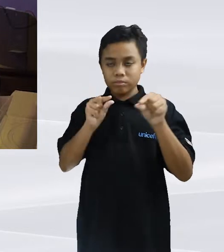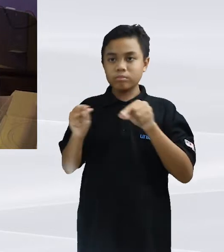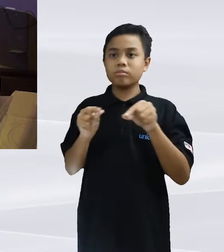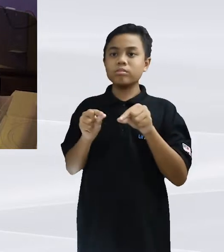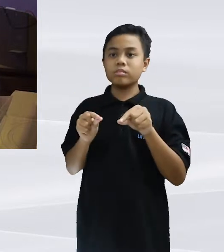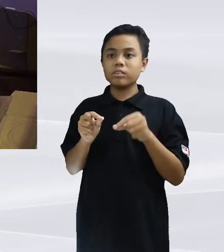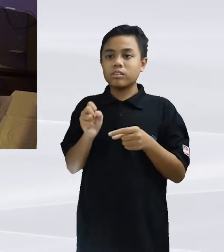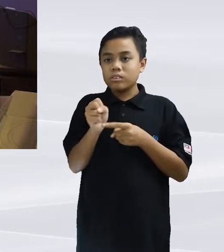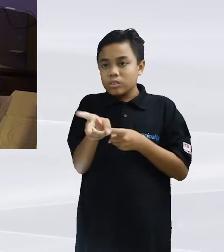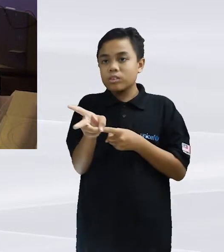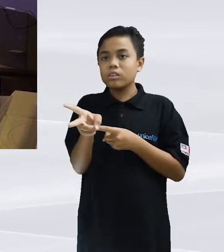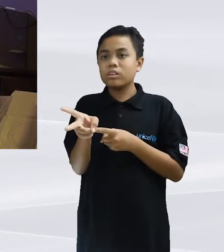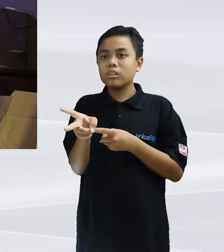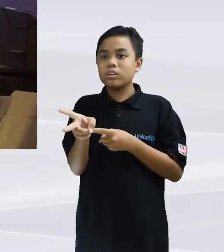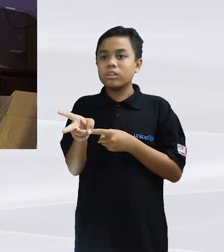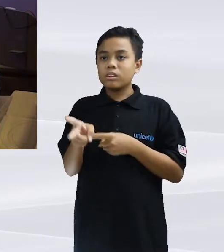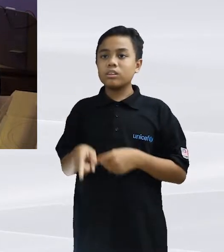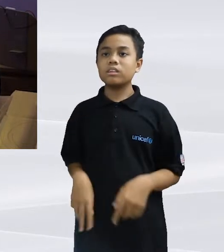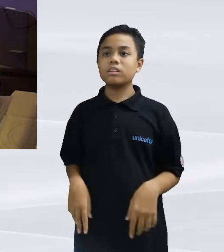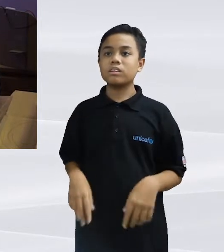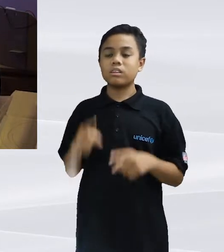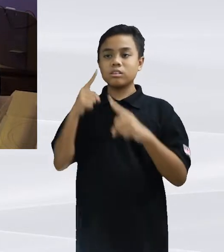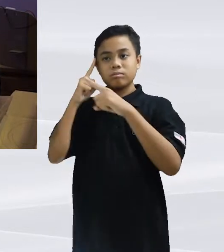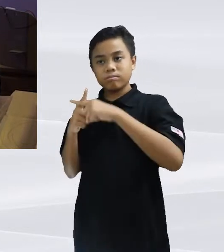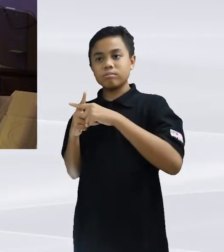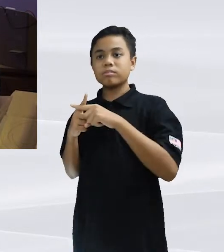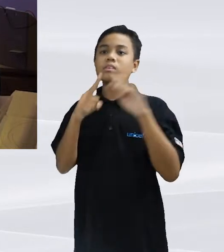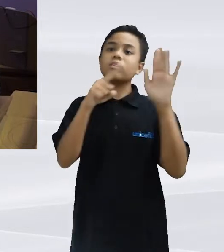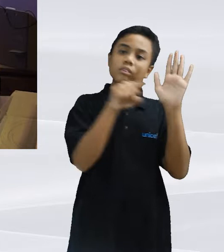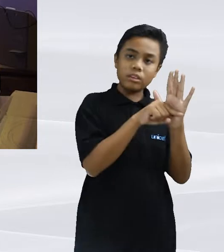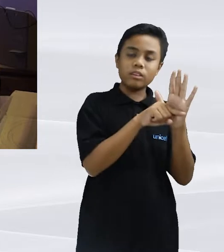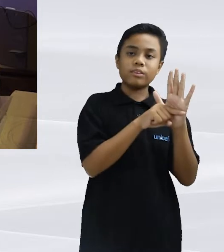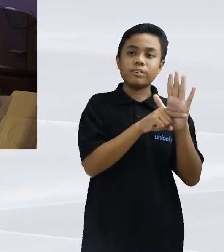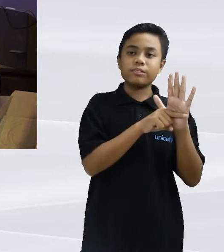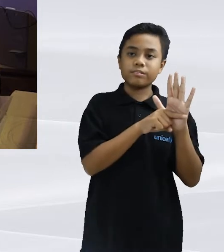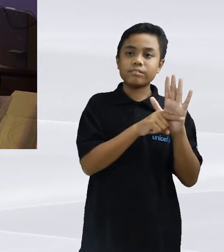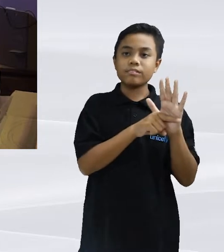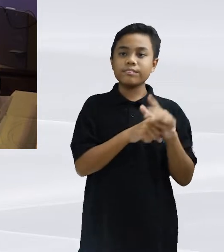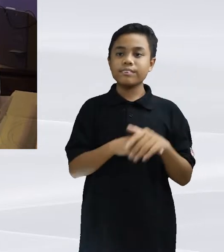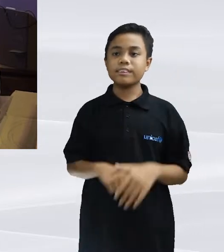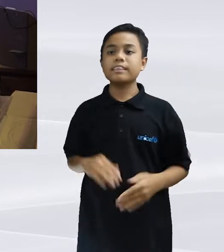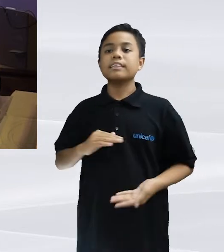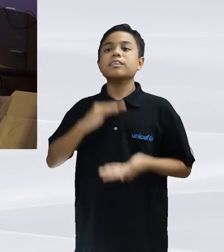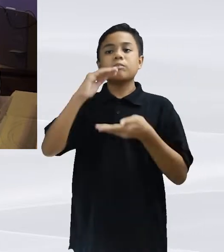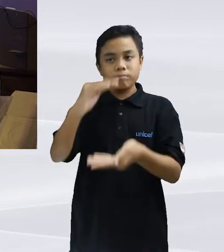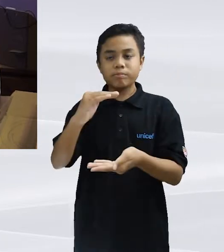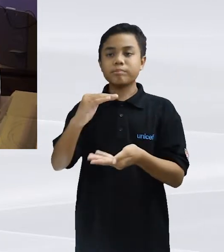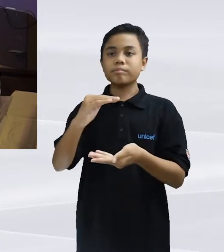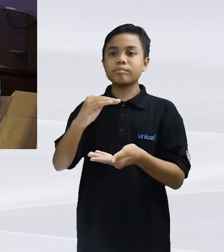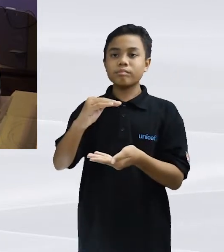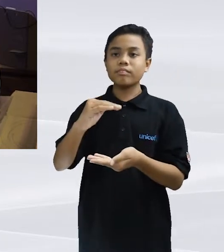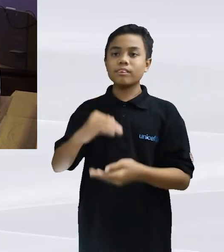sambungan 3 wayar, iaitu bekalan tenaga yang ditandakan positif dan negatif, serta wayar